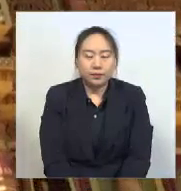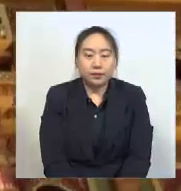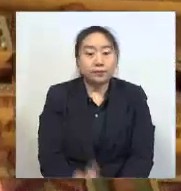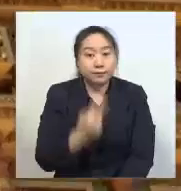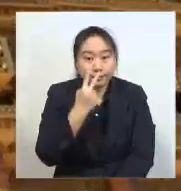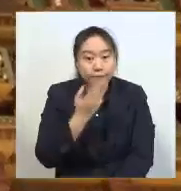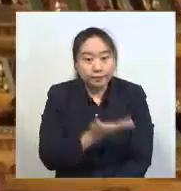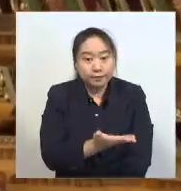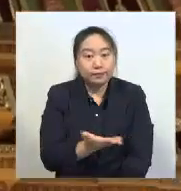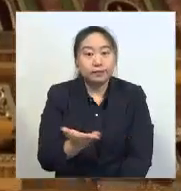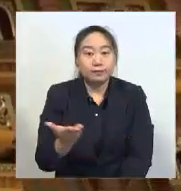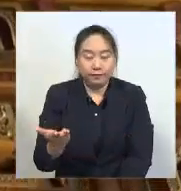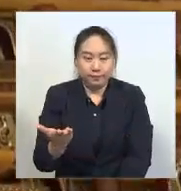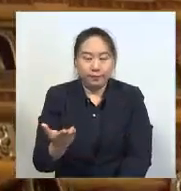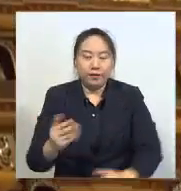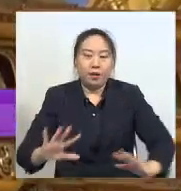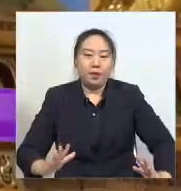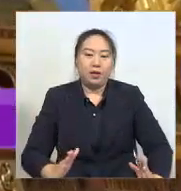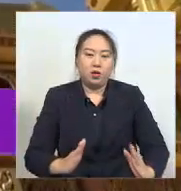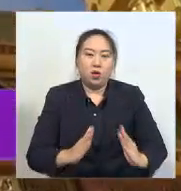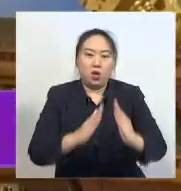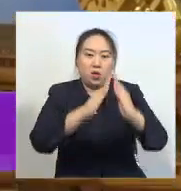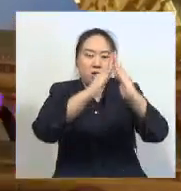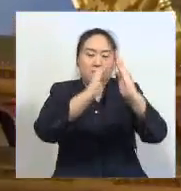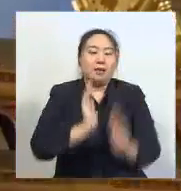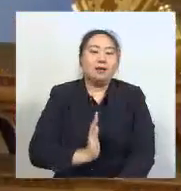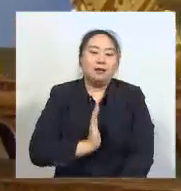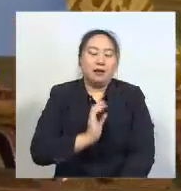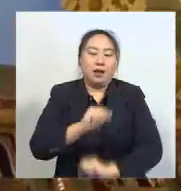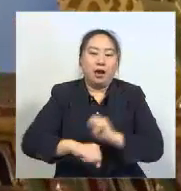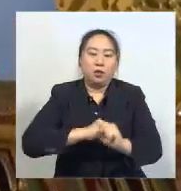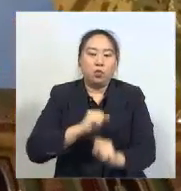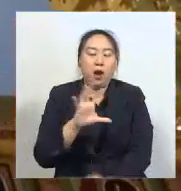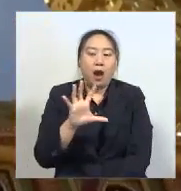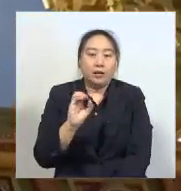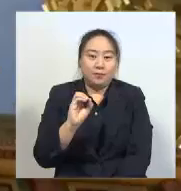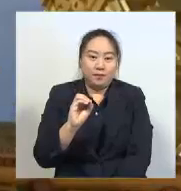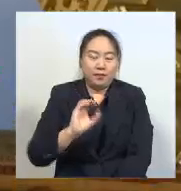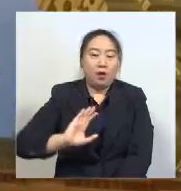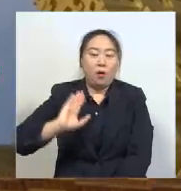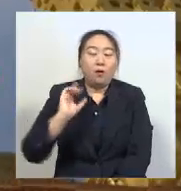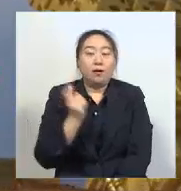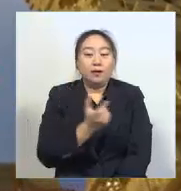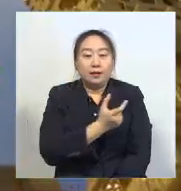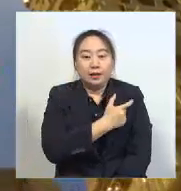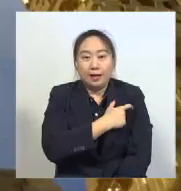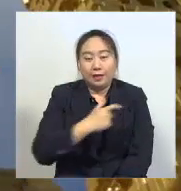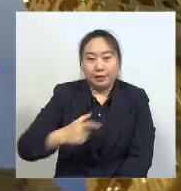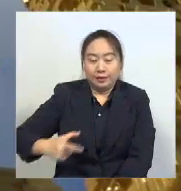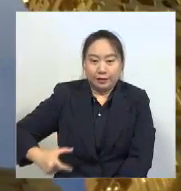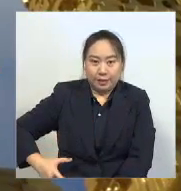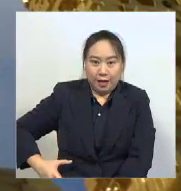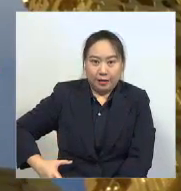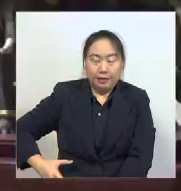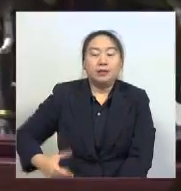ที่คุณผู้ชมเห็นอยู่นี้นะคะเป็นพระมหาธาตุเจดีย์เฉลิมพระเกียรติ50พรรษามหาวชิราลงกรณ์ที่วัดมหาธาตุว